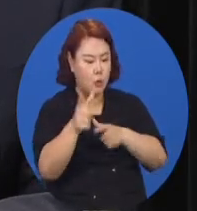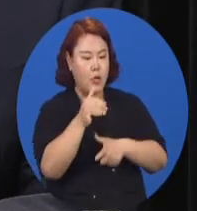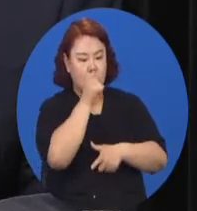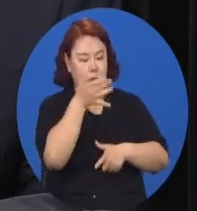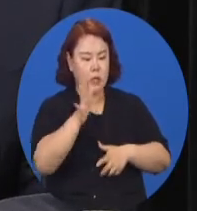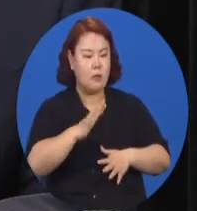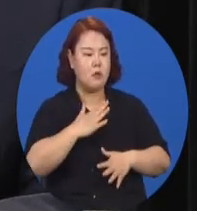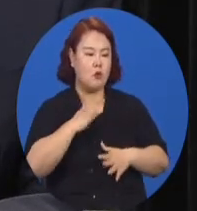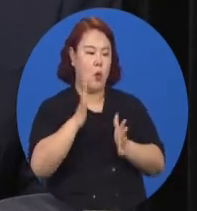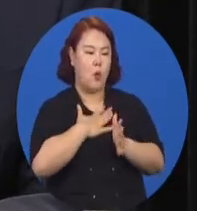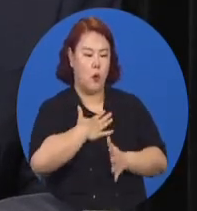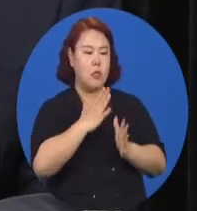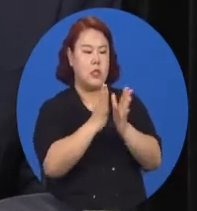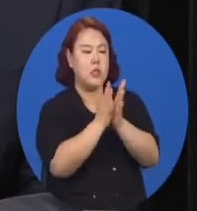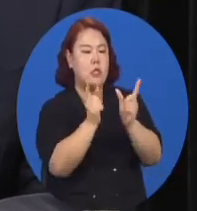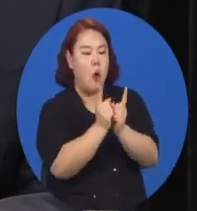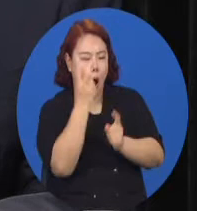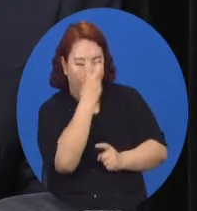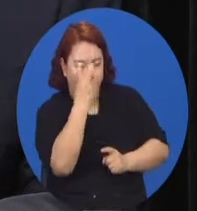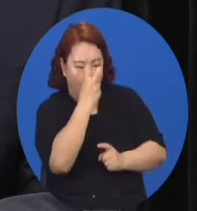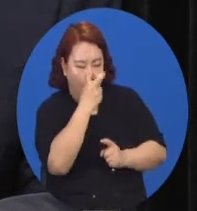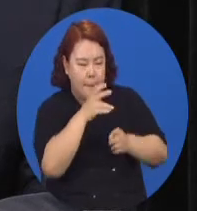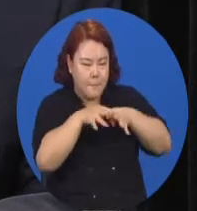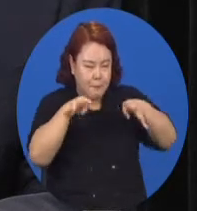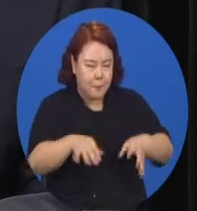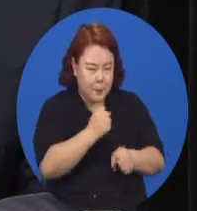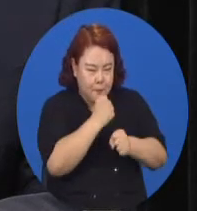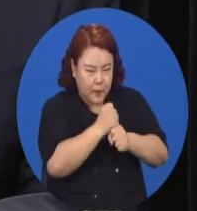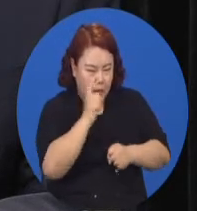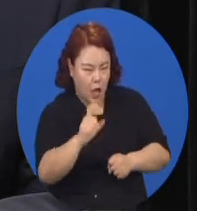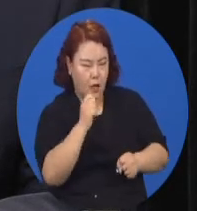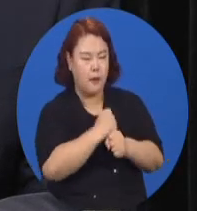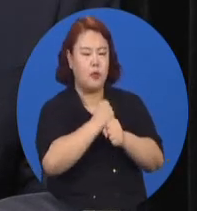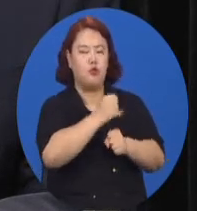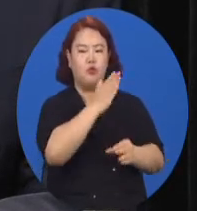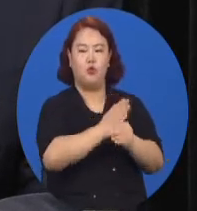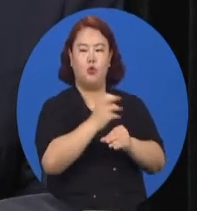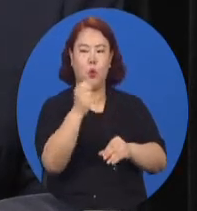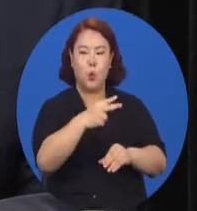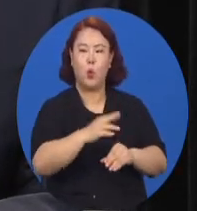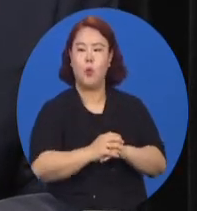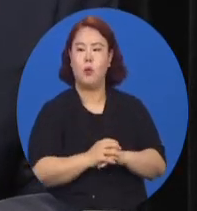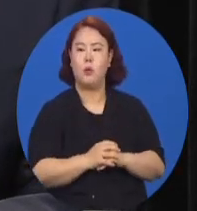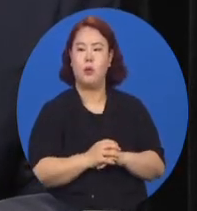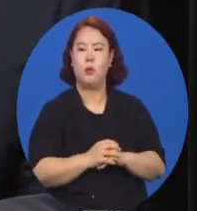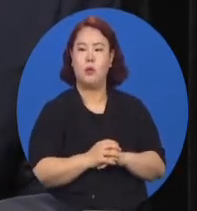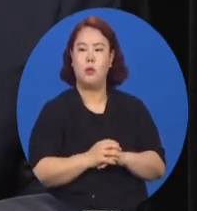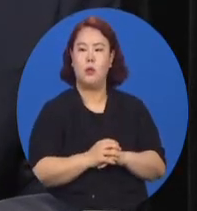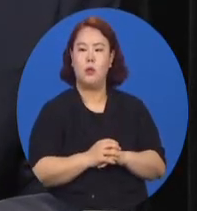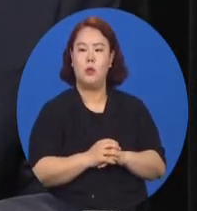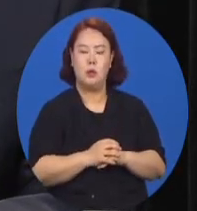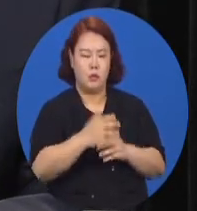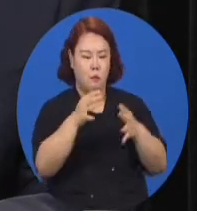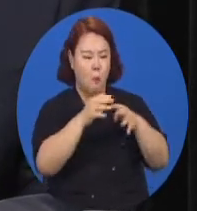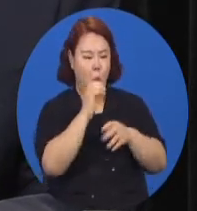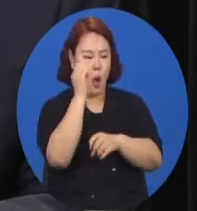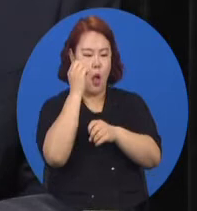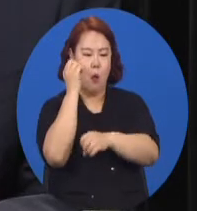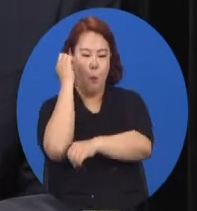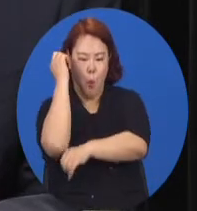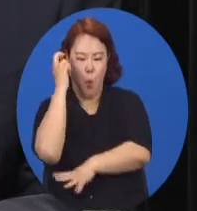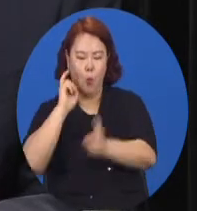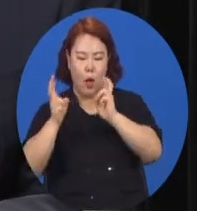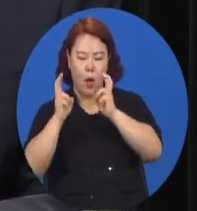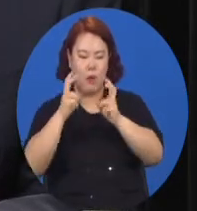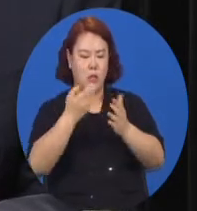직접 감시 체계도 마련해서 지금 강화하고 있고 또 본사와 또 이 시설 개선에 대한 요구도 지속하고